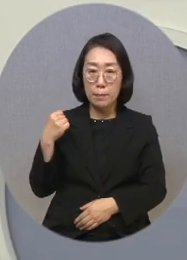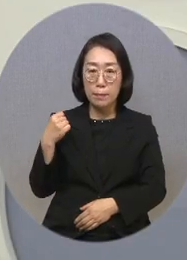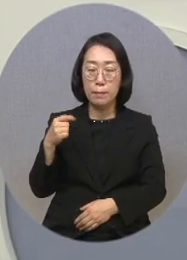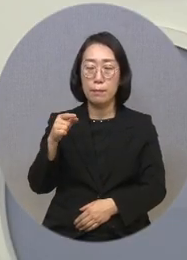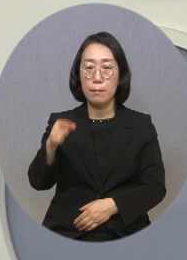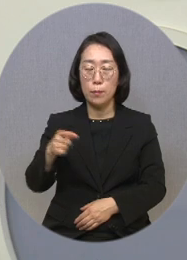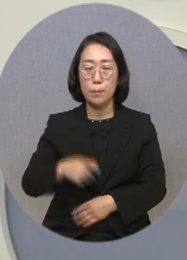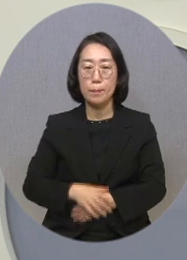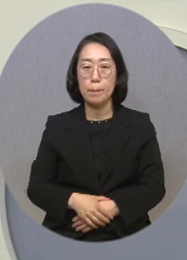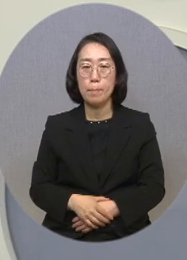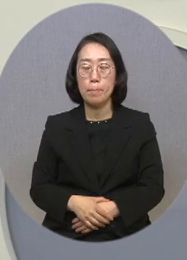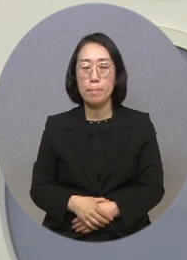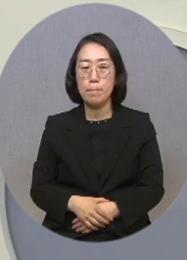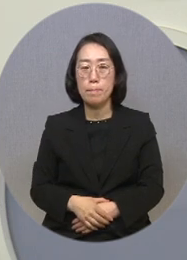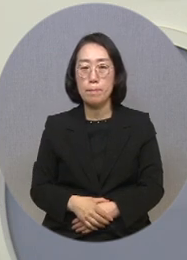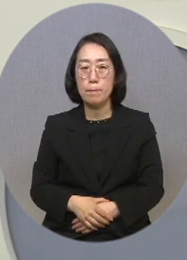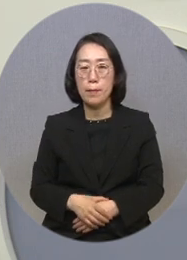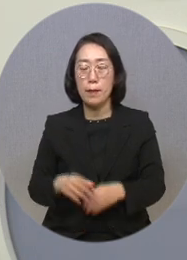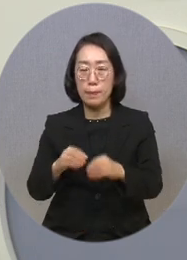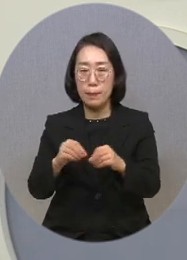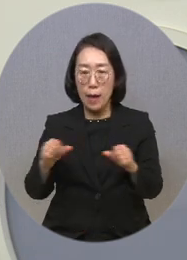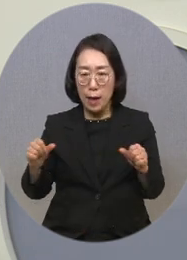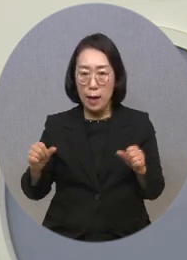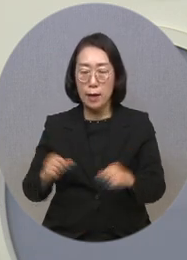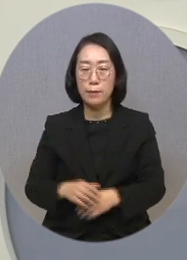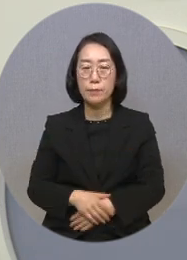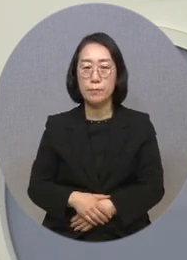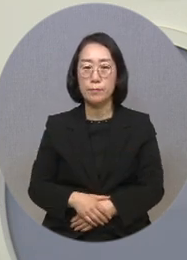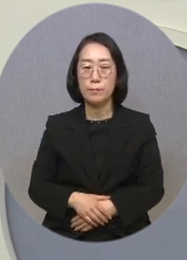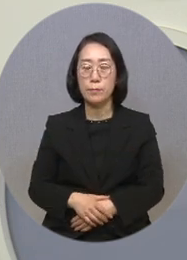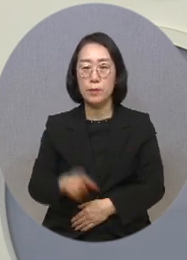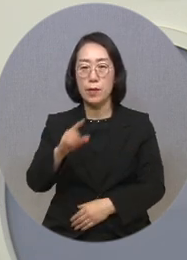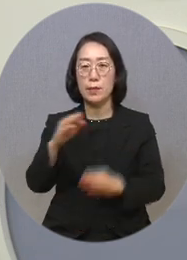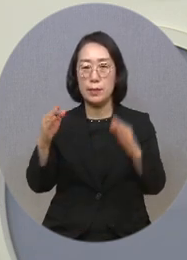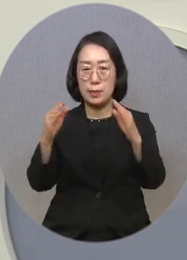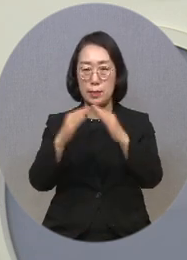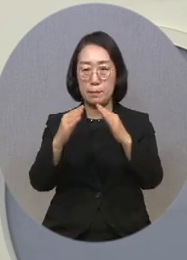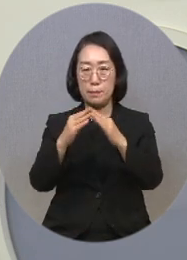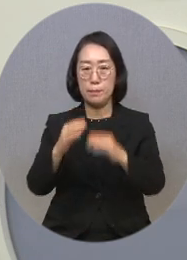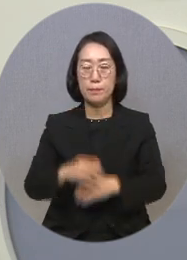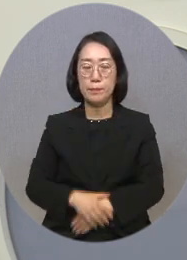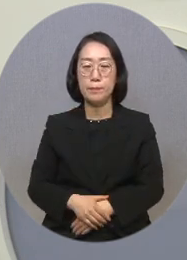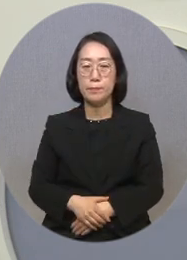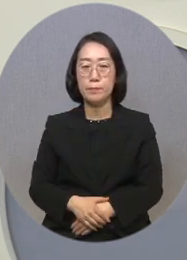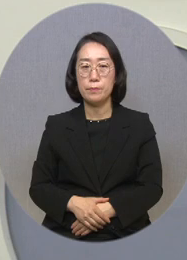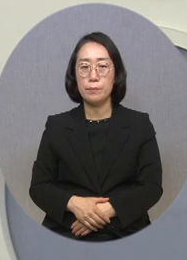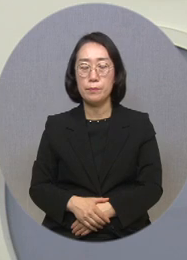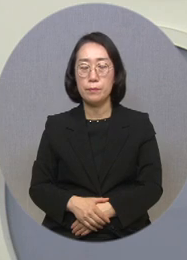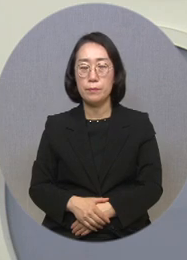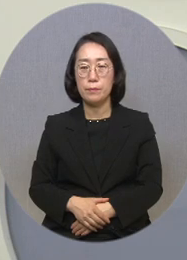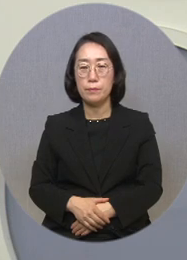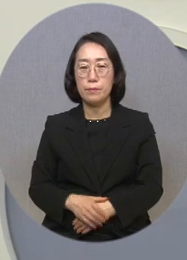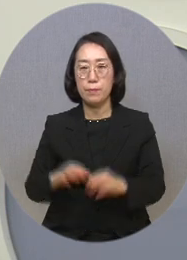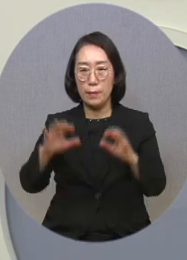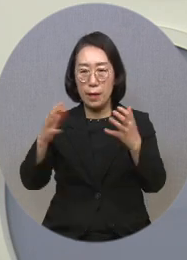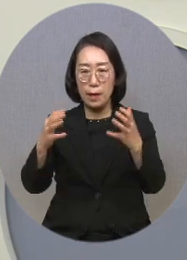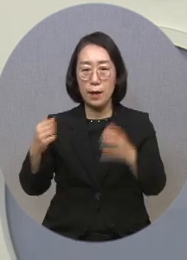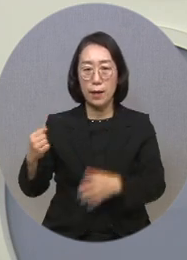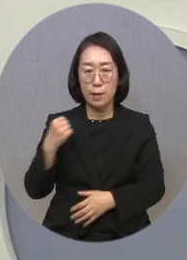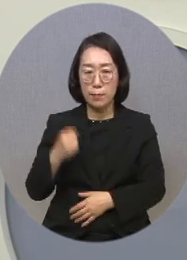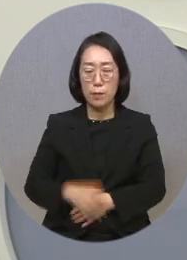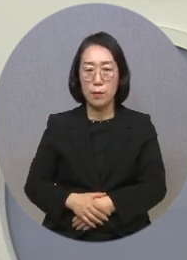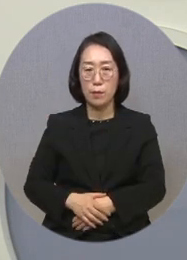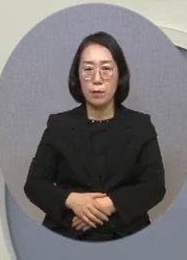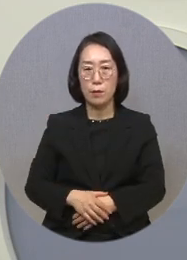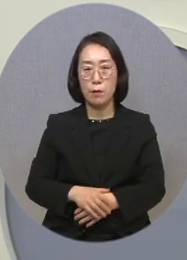네. 이게 이 땅의 기운도 또 어느 집안의 가운도 네. 또 나라의 국운도 이렇게